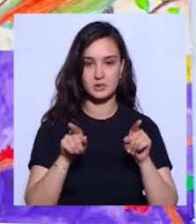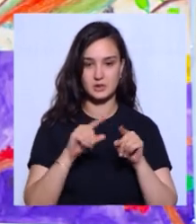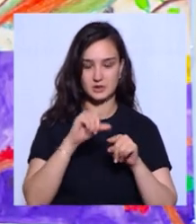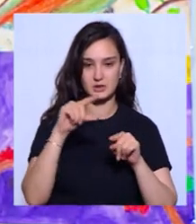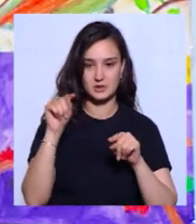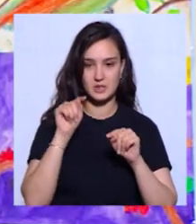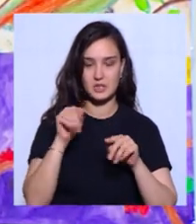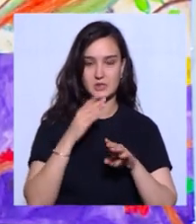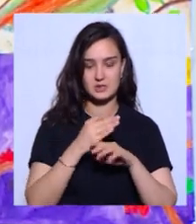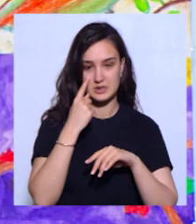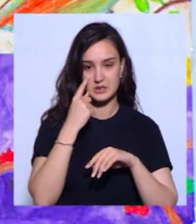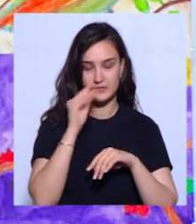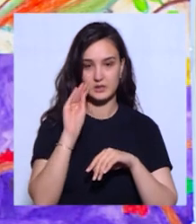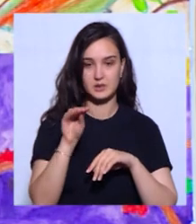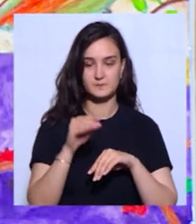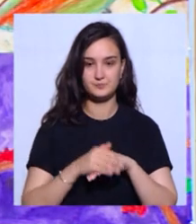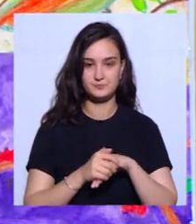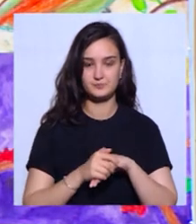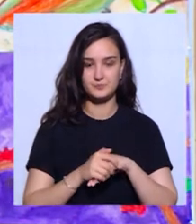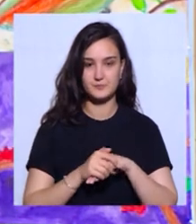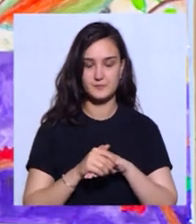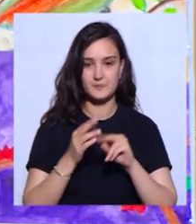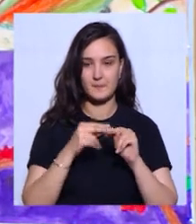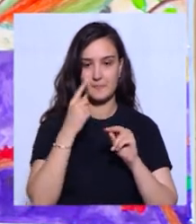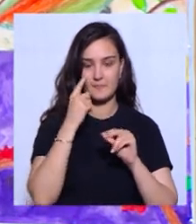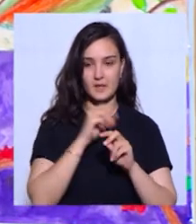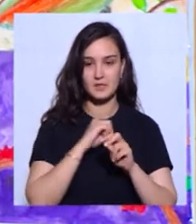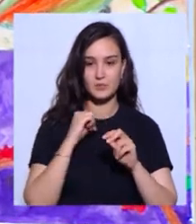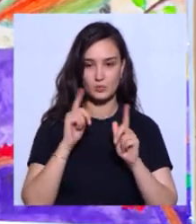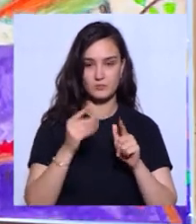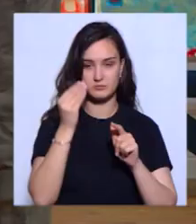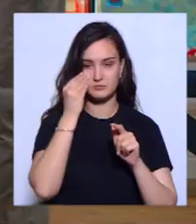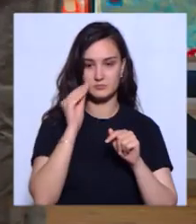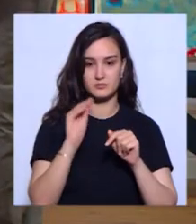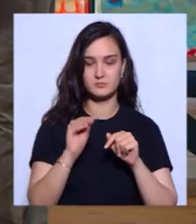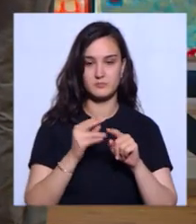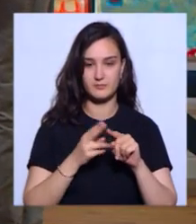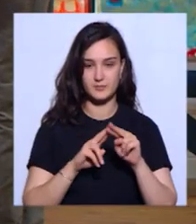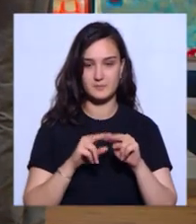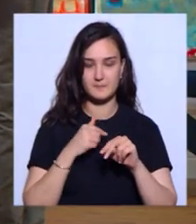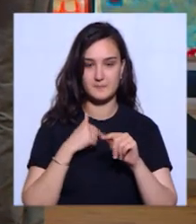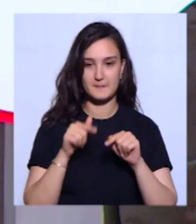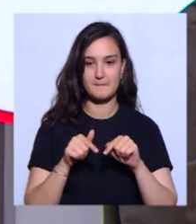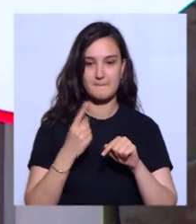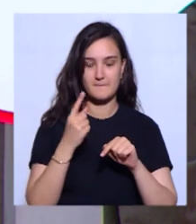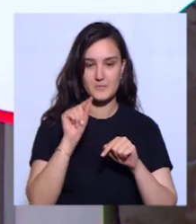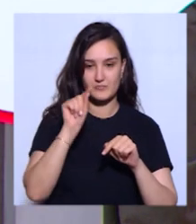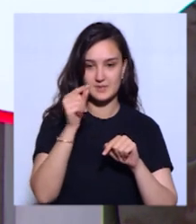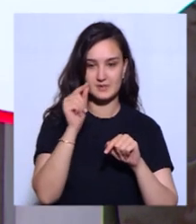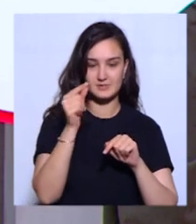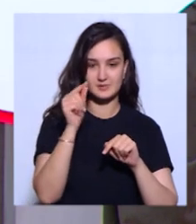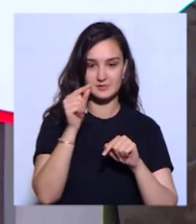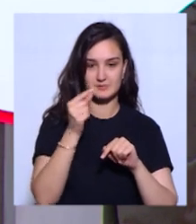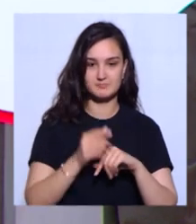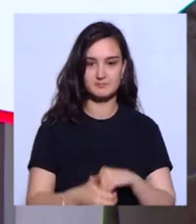თვალი. ოღონდ ეს თვალი თვითონ ჩაჭდა, ხო? ამ მე აქ მარტო წერტილს დავსავ, ნახეთ.